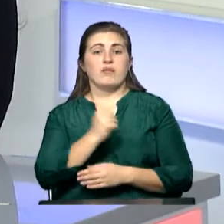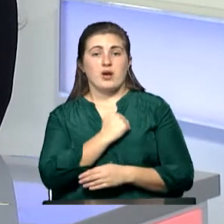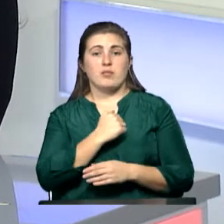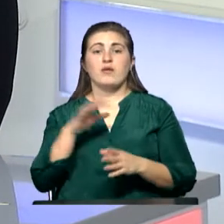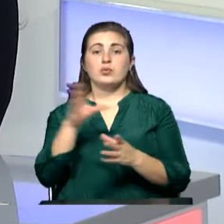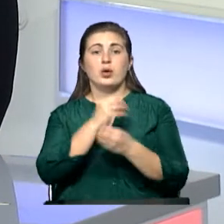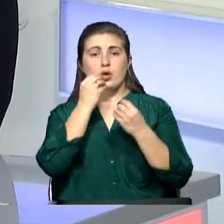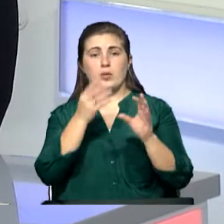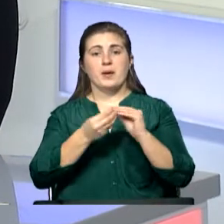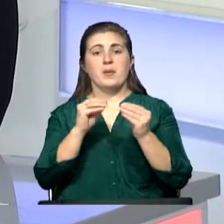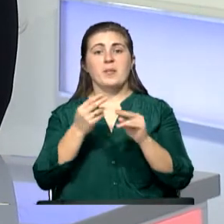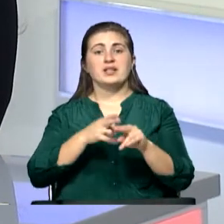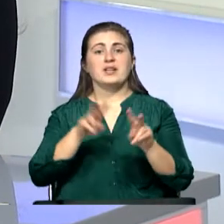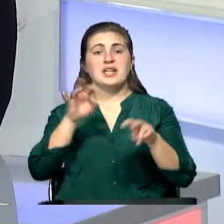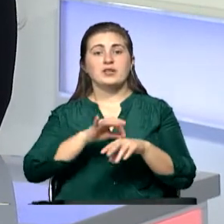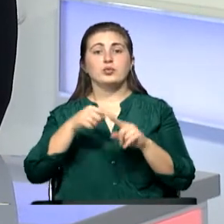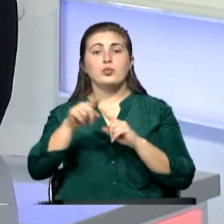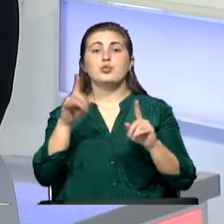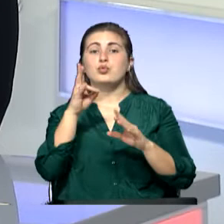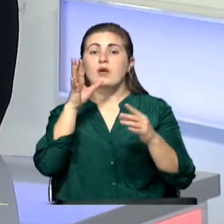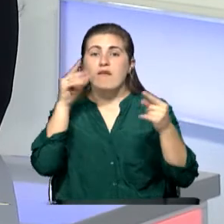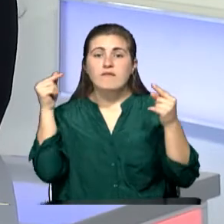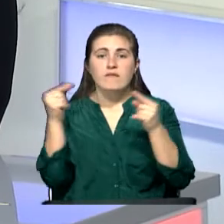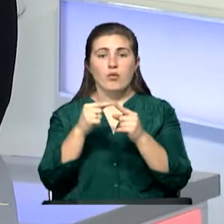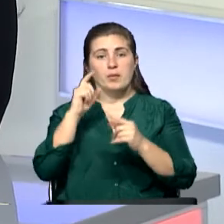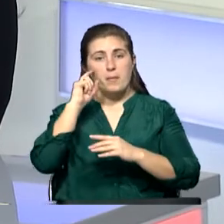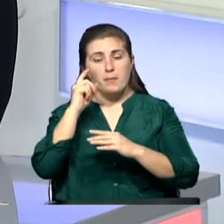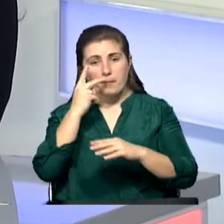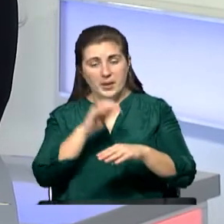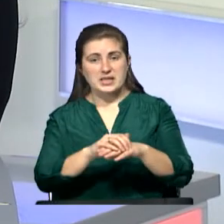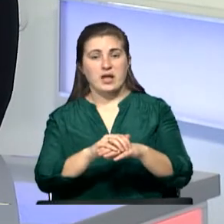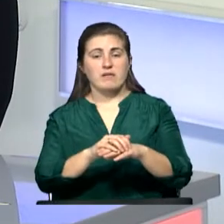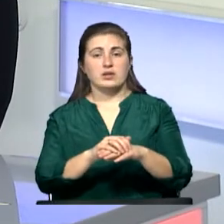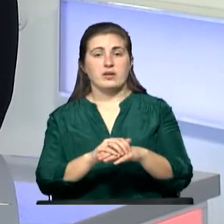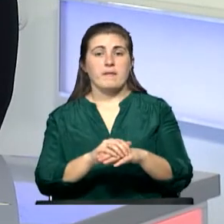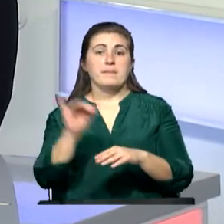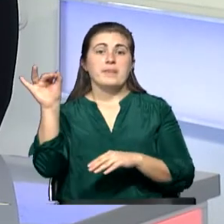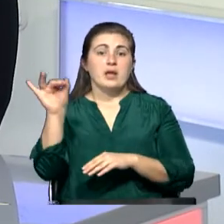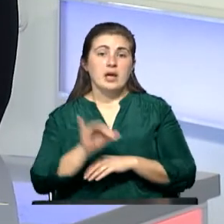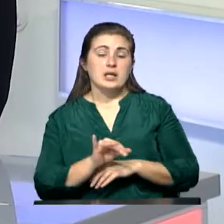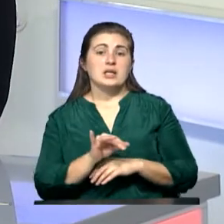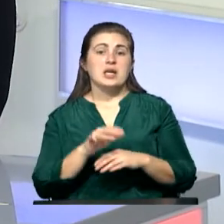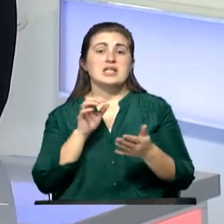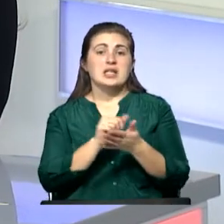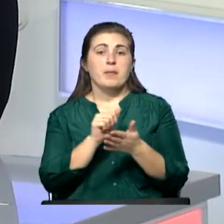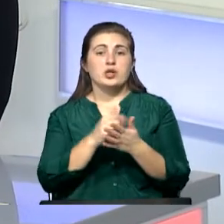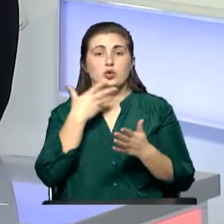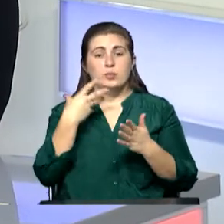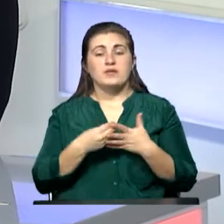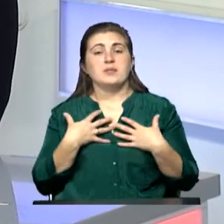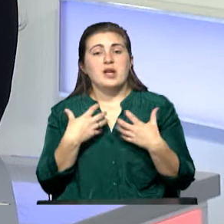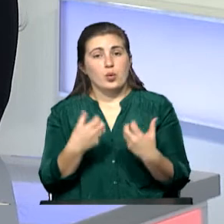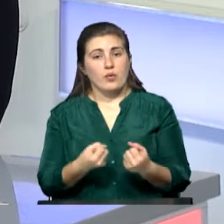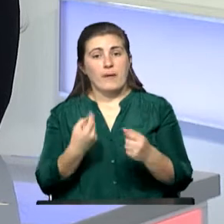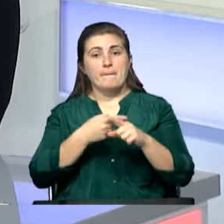Проблема этого диагноза в том, что его нужно вовремя поставить и заниматься собственным здоровьем,